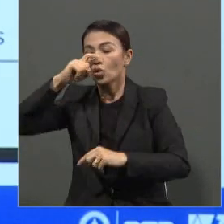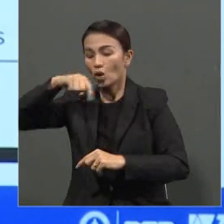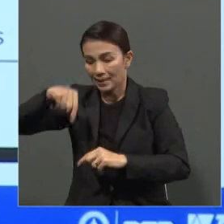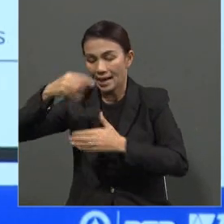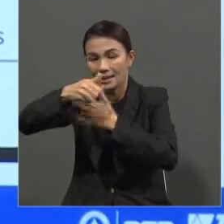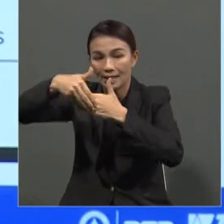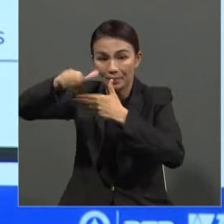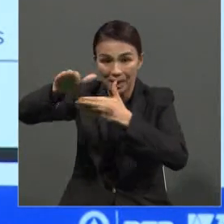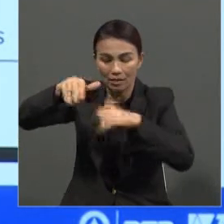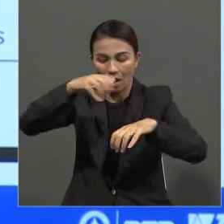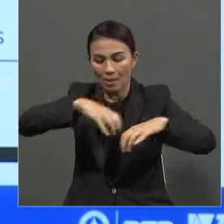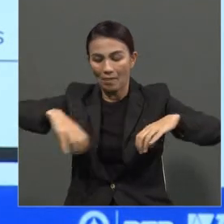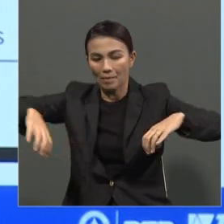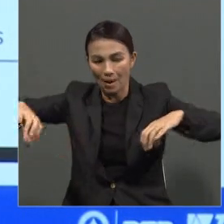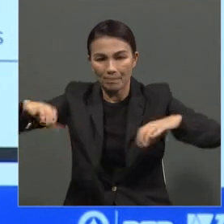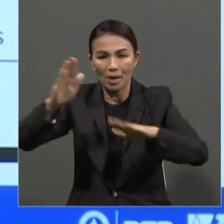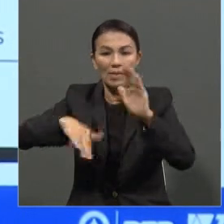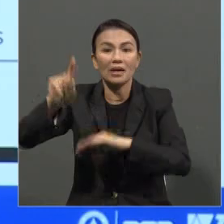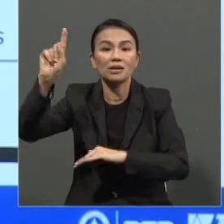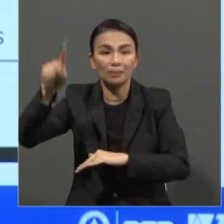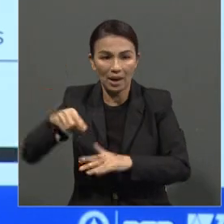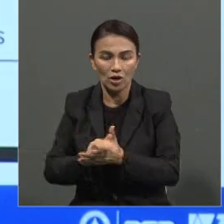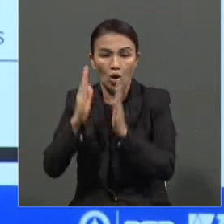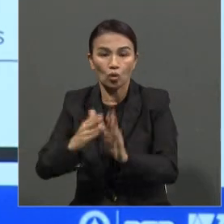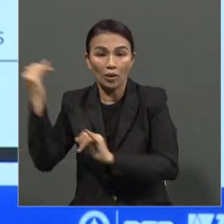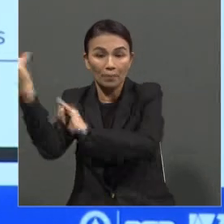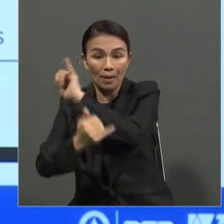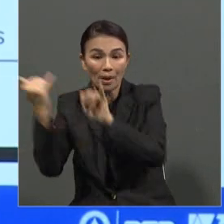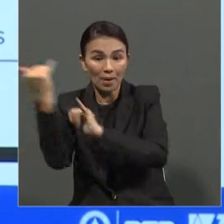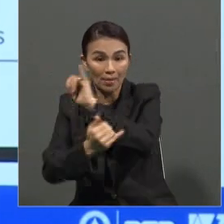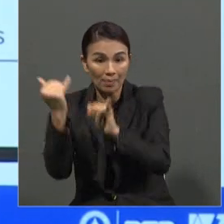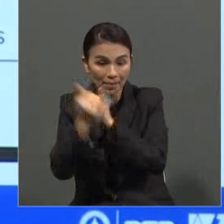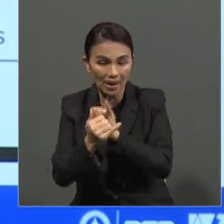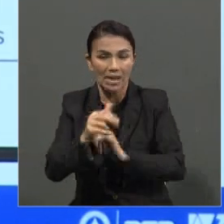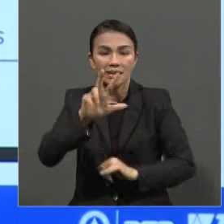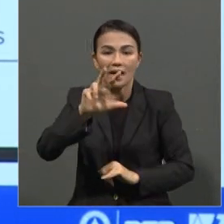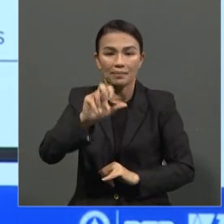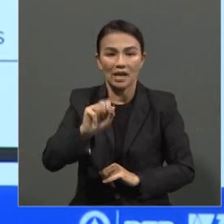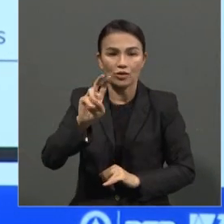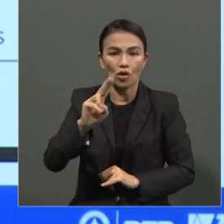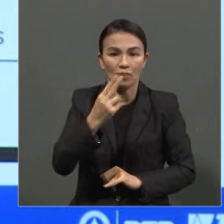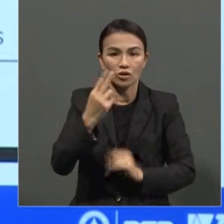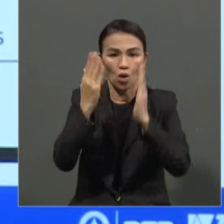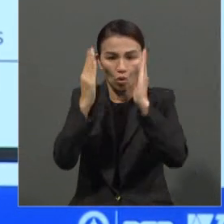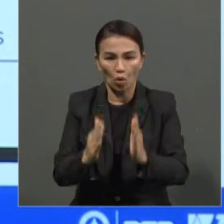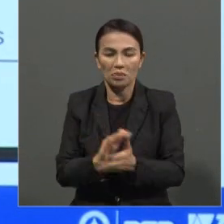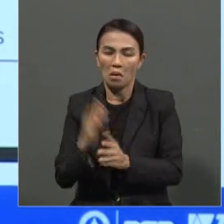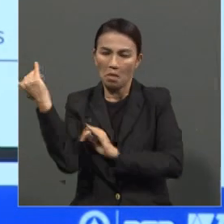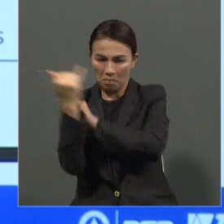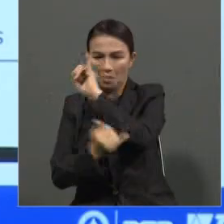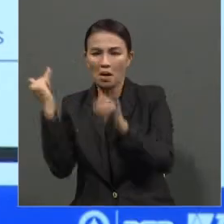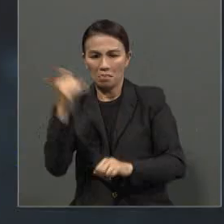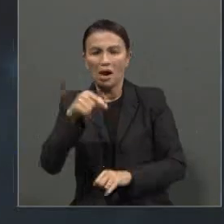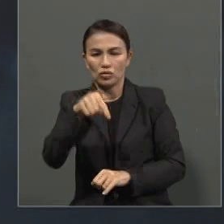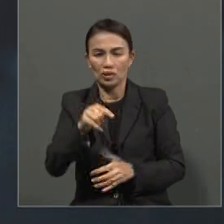ศกวัน 1,000 ลายแล้วคาดการว่าจะมีผู้เข้ามาชมงานมากกว่า 3,2องมคนเลยทีเดียวเพราฉะนั้นผู้